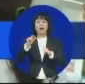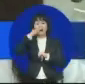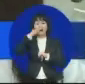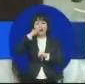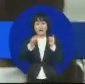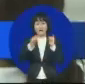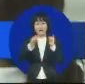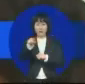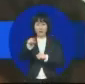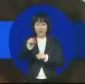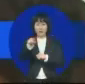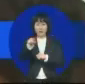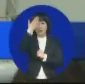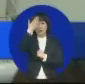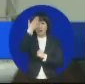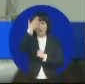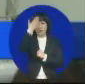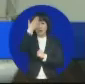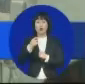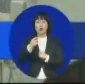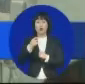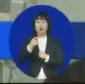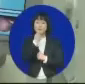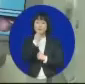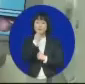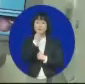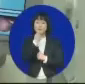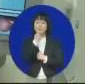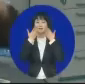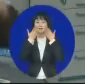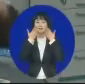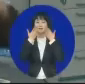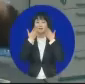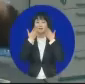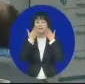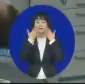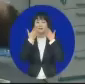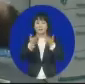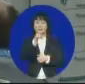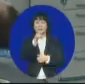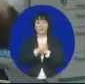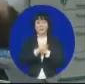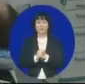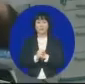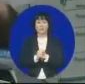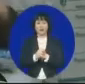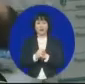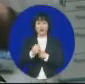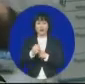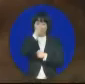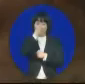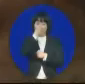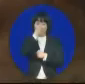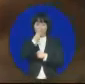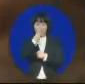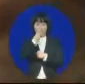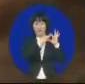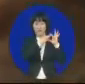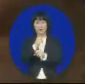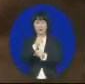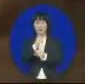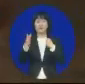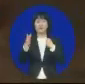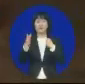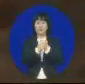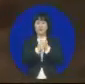전 환자 등을 대상으로 무료 의치 보철 사업이 연중 실시 됩니다 기존 시술자 에 대한 3 관리도 함께 진행해